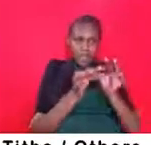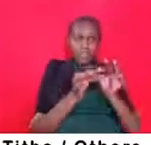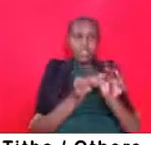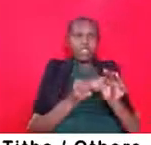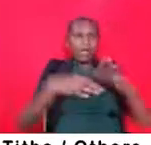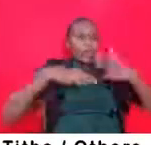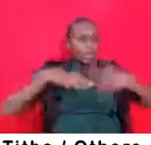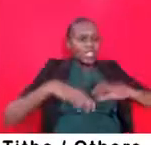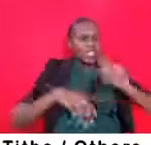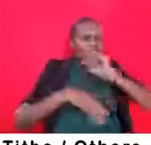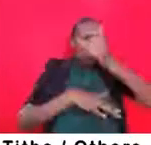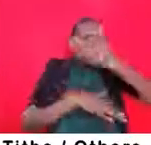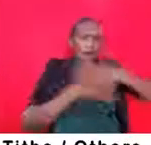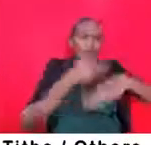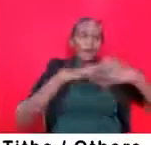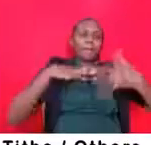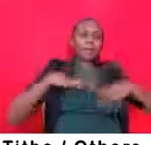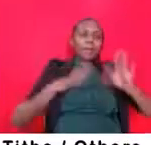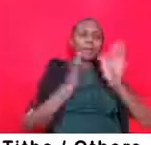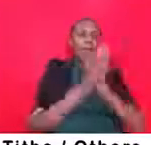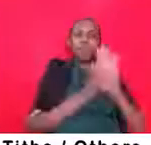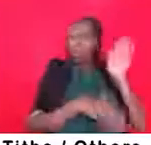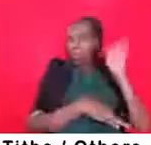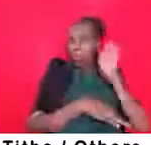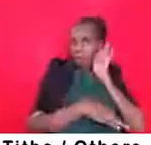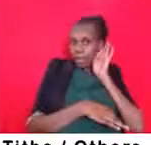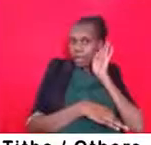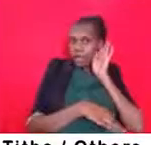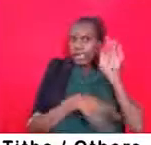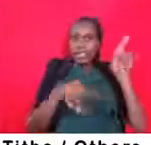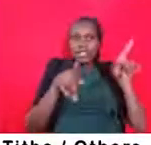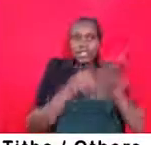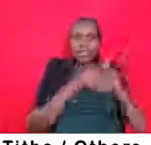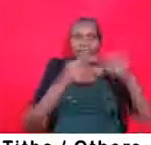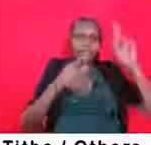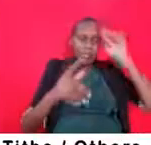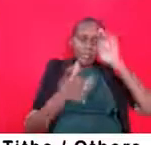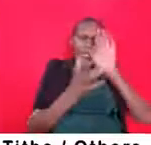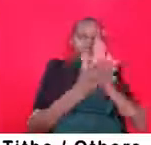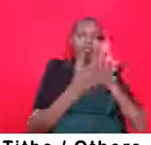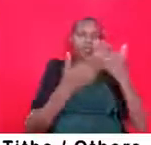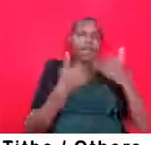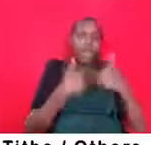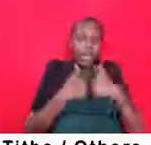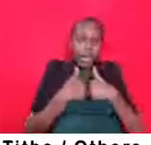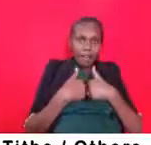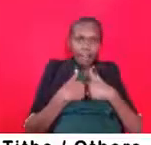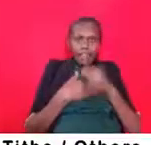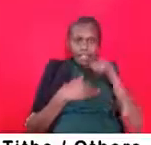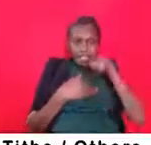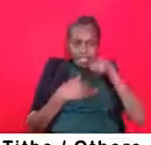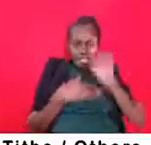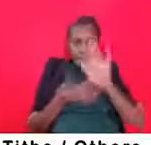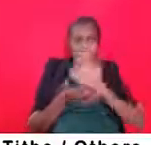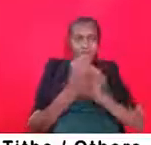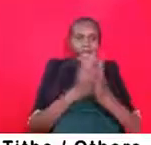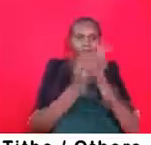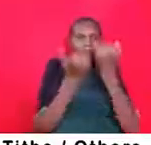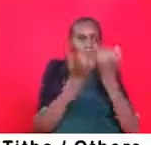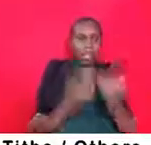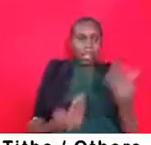mtu yeyote ambaye anatii na anaamini yeye ni mtoto wa